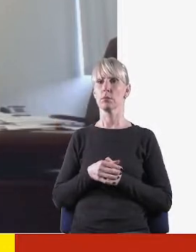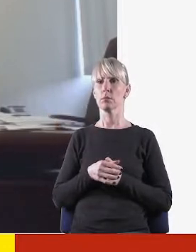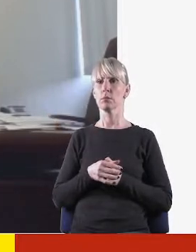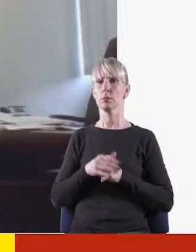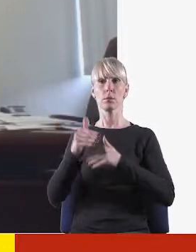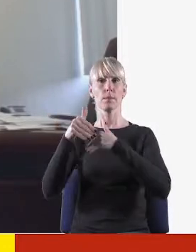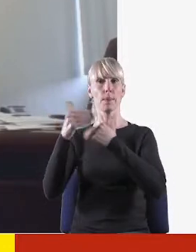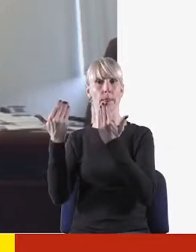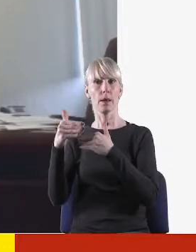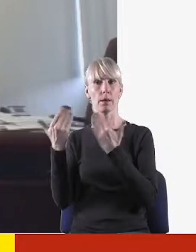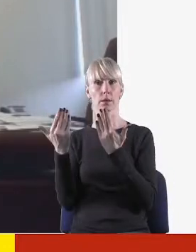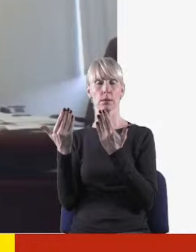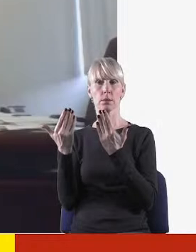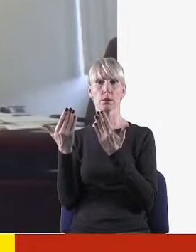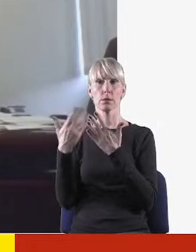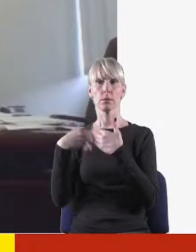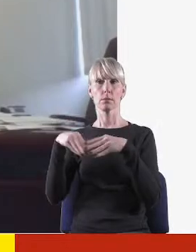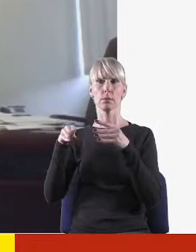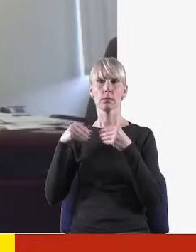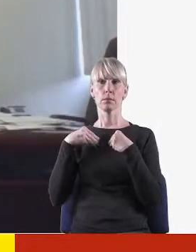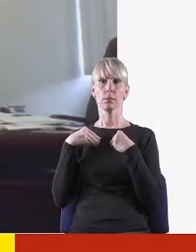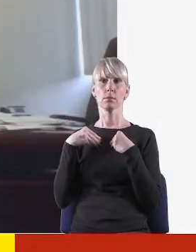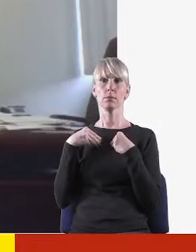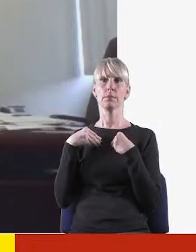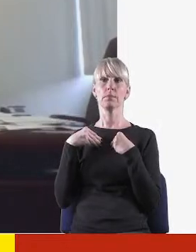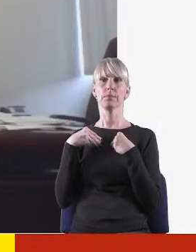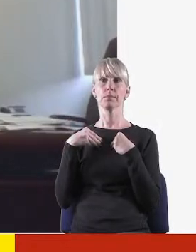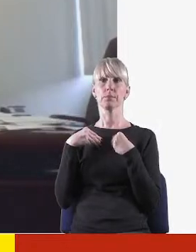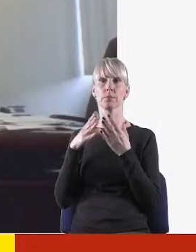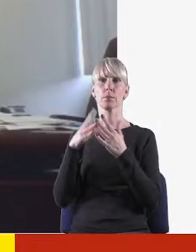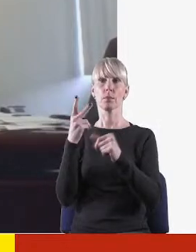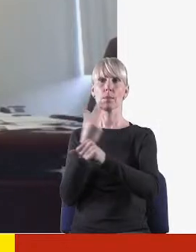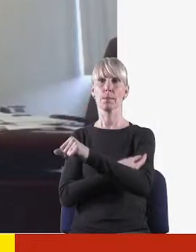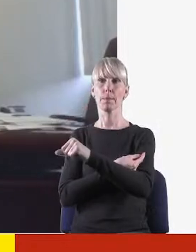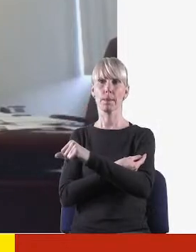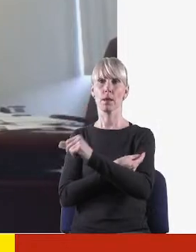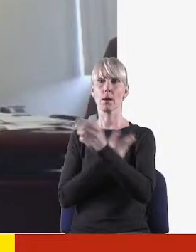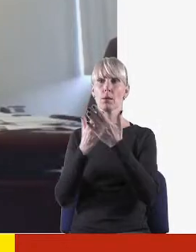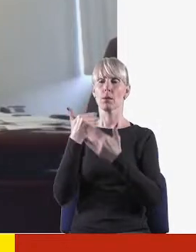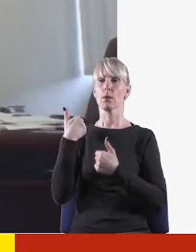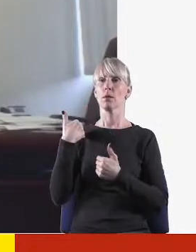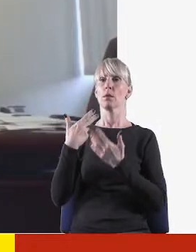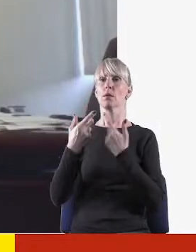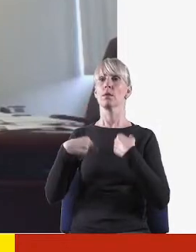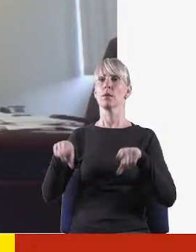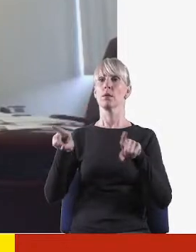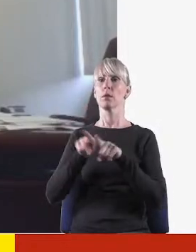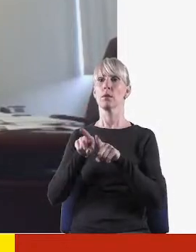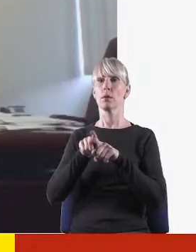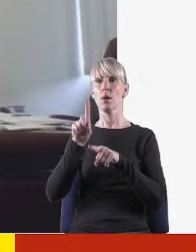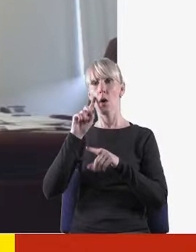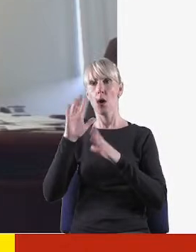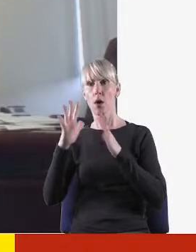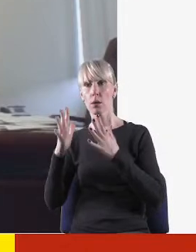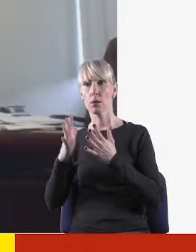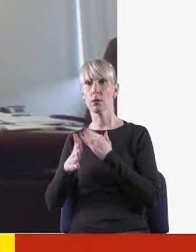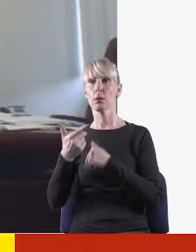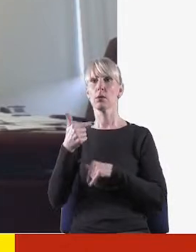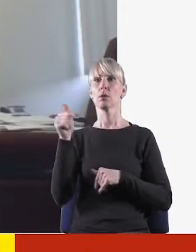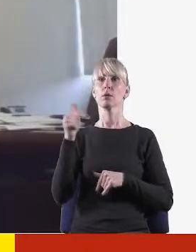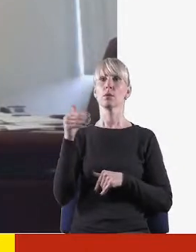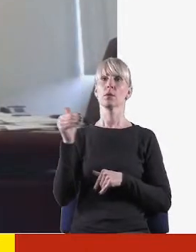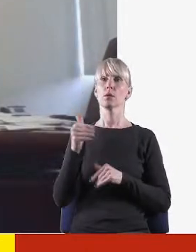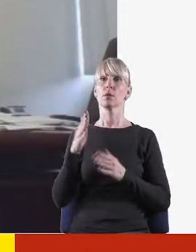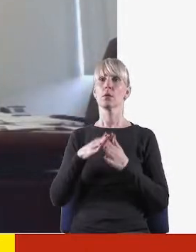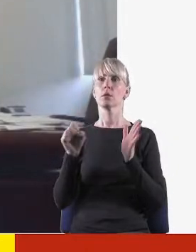Dziennie przybywa osób szczepień, które są wykonywane, około od 2 tysięcy do ponad